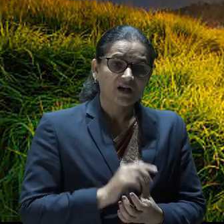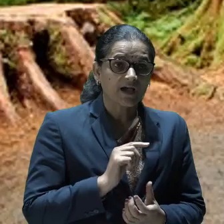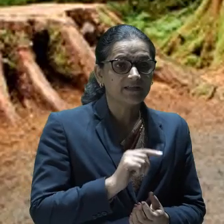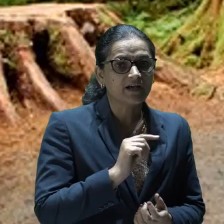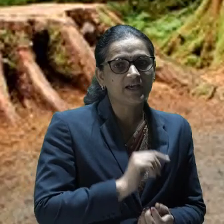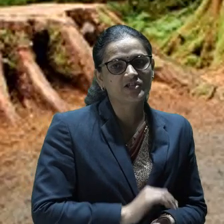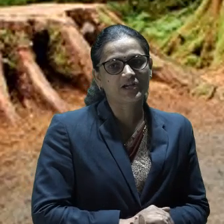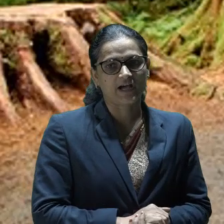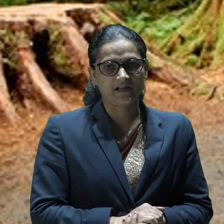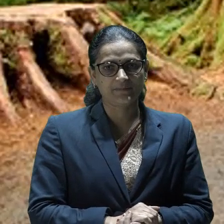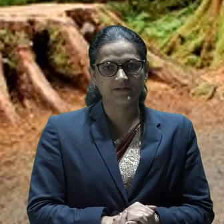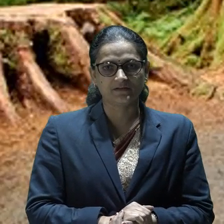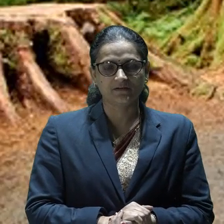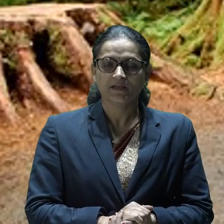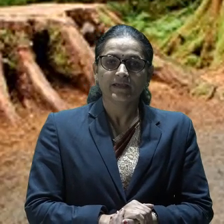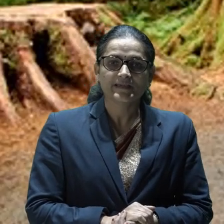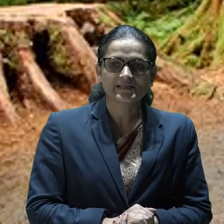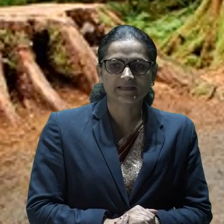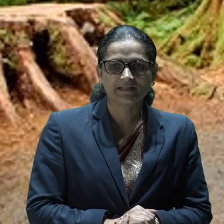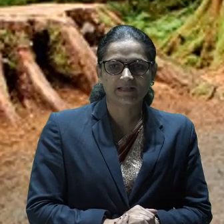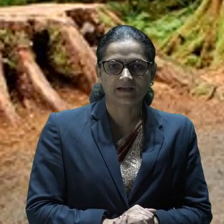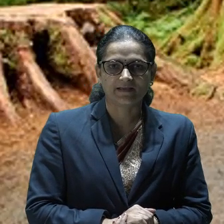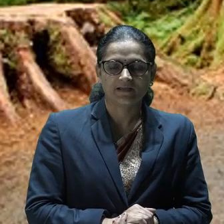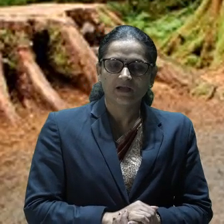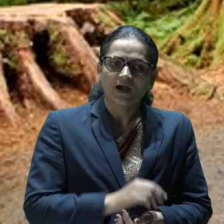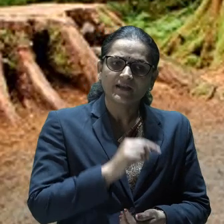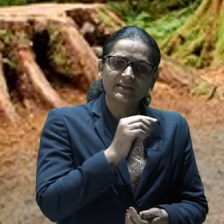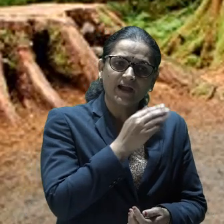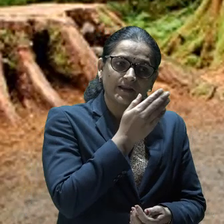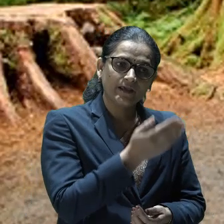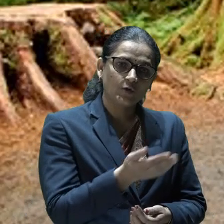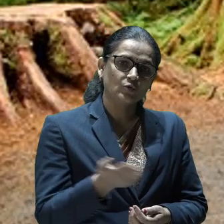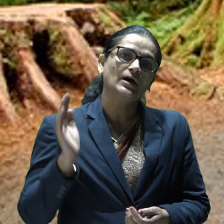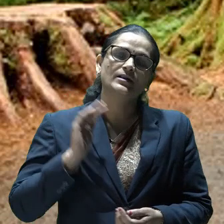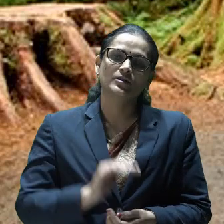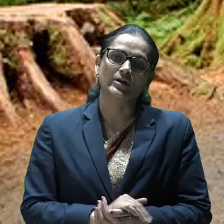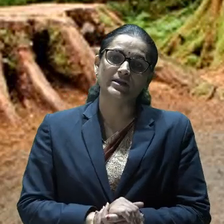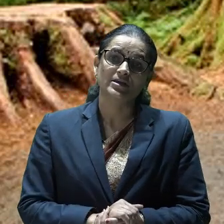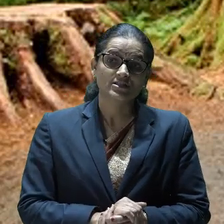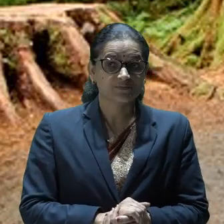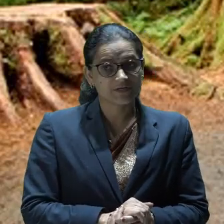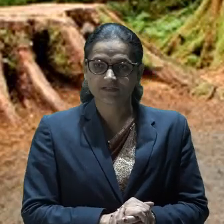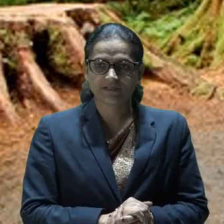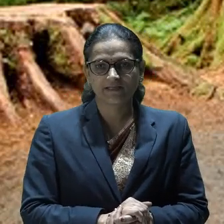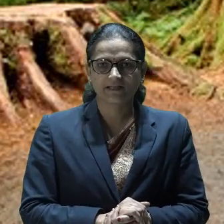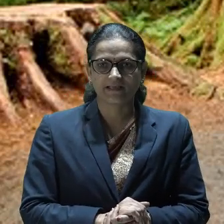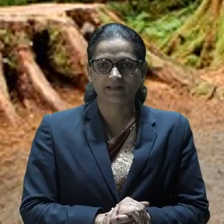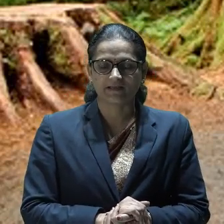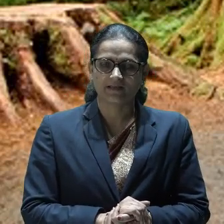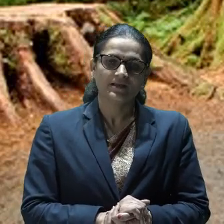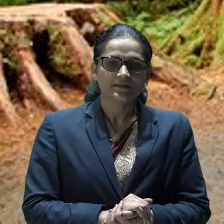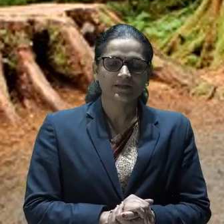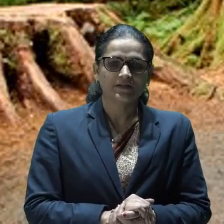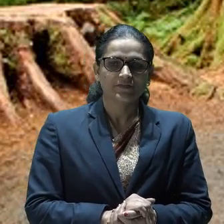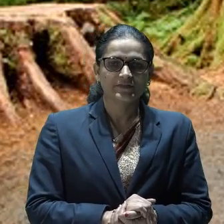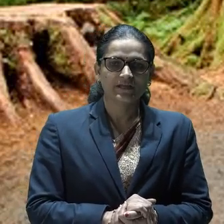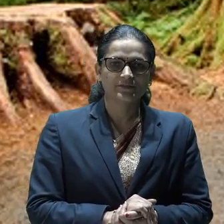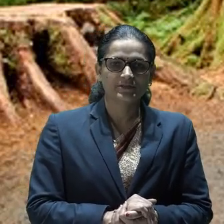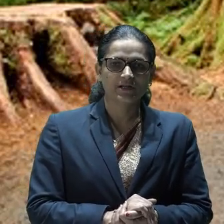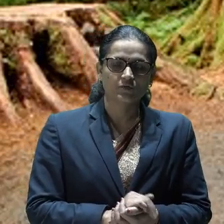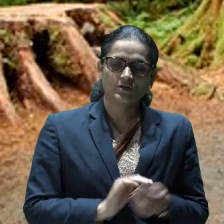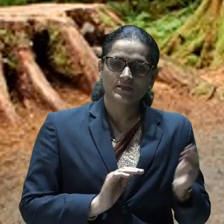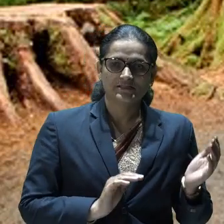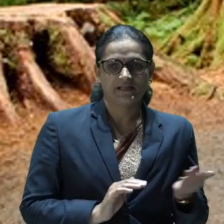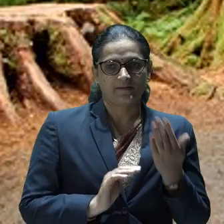आपणास काही ना काही शिकायला मिळतं हे सांगितलेलं आहे, आणि ते अनेक उदाहरणाद्वारे स्पष्ट देखील केलं आहे। तर